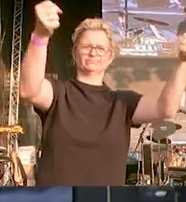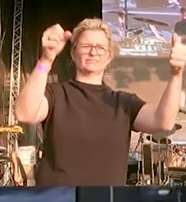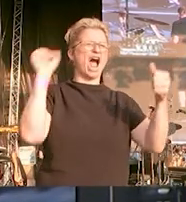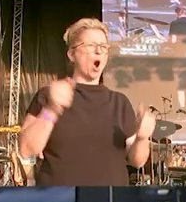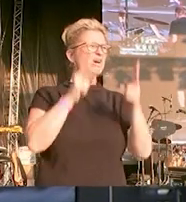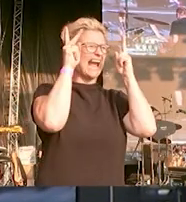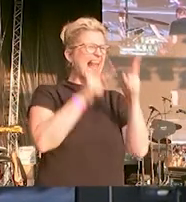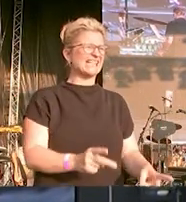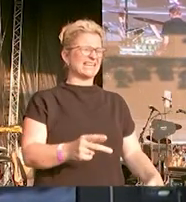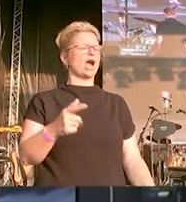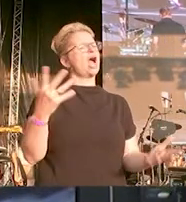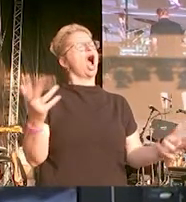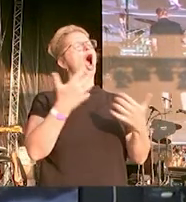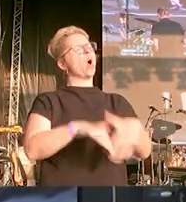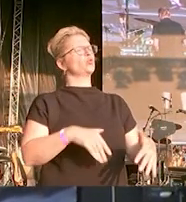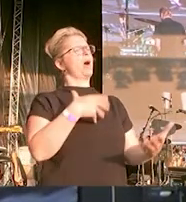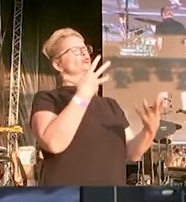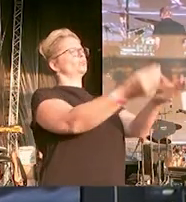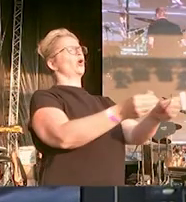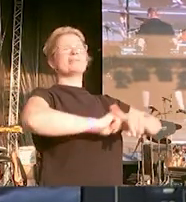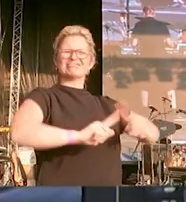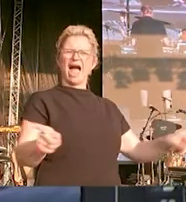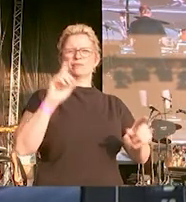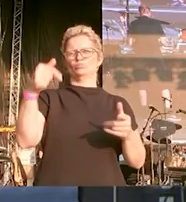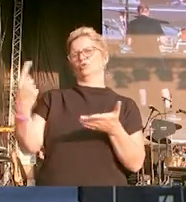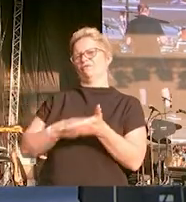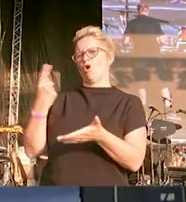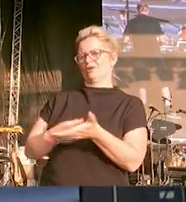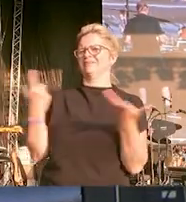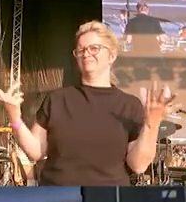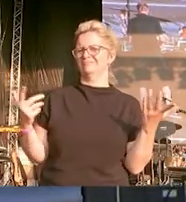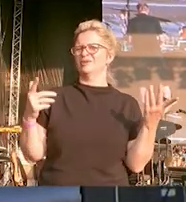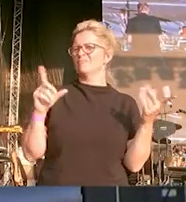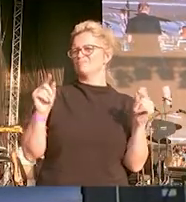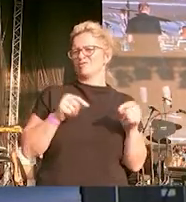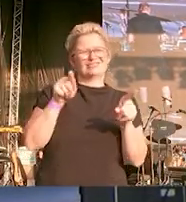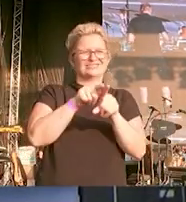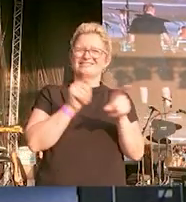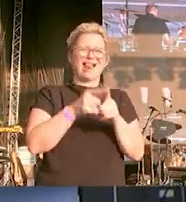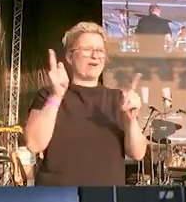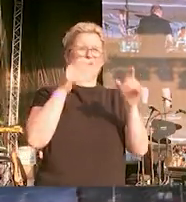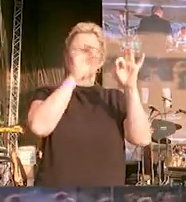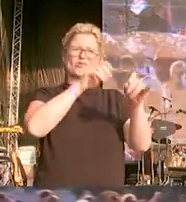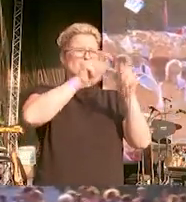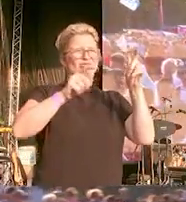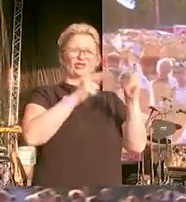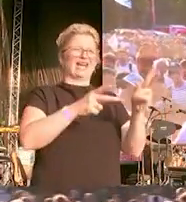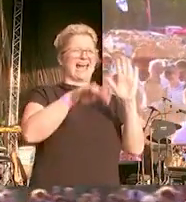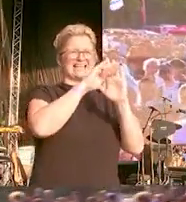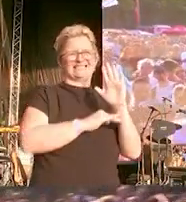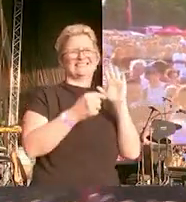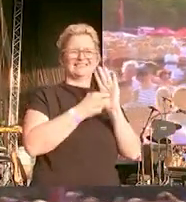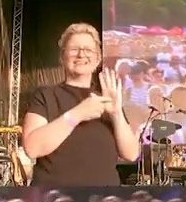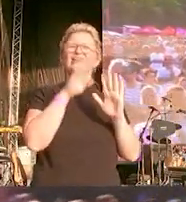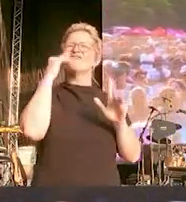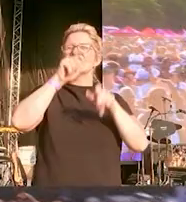erteilt, sie muss gefordert werden. Und das Gleiche gilt für die Menschenrechte. Viele Menschen haben sie